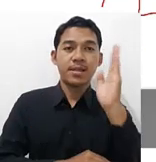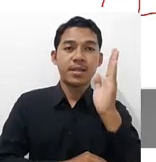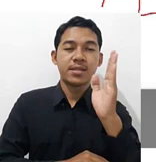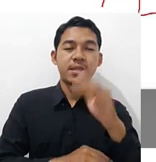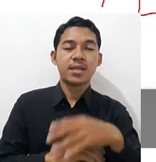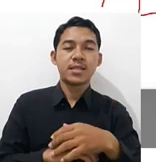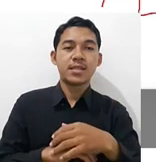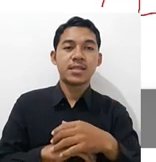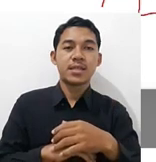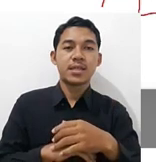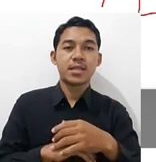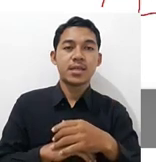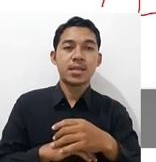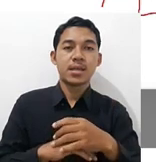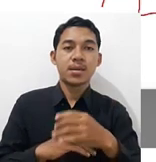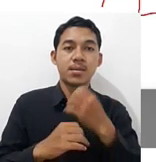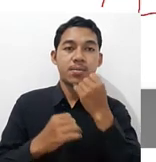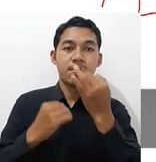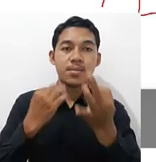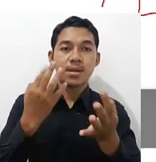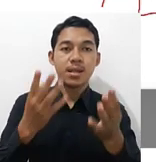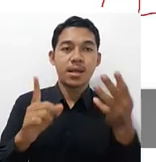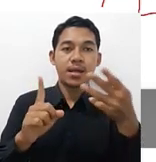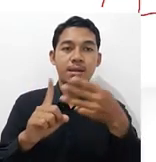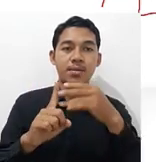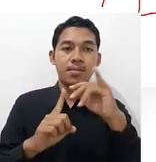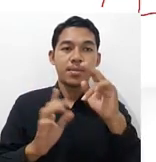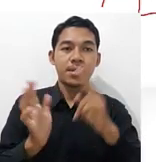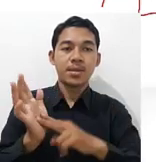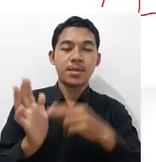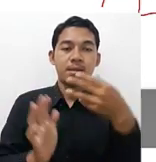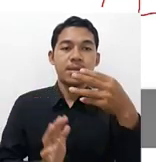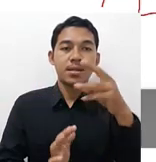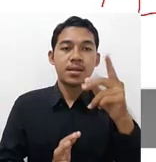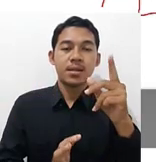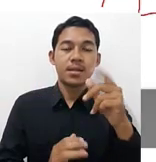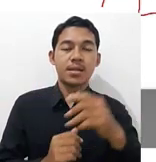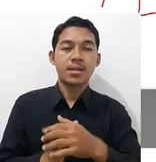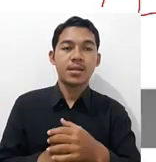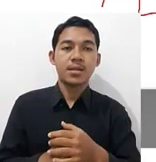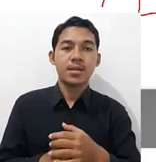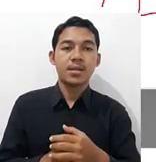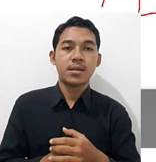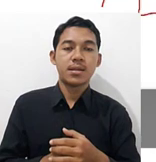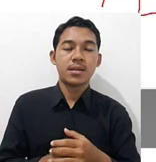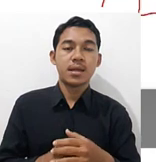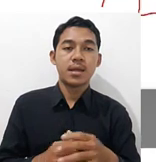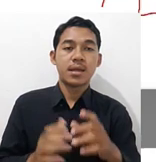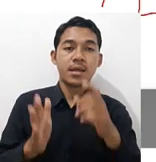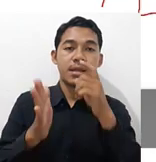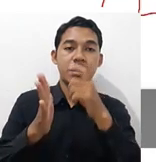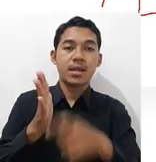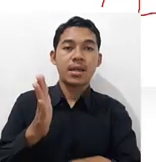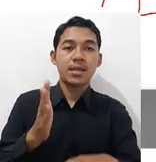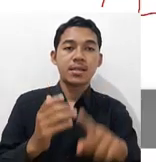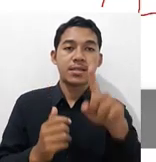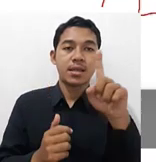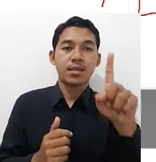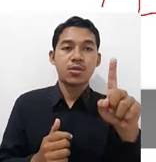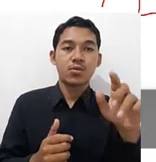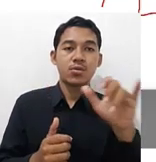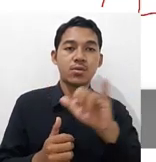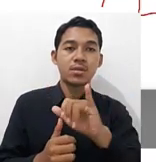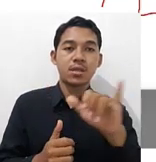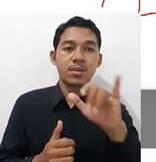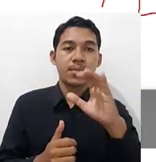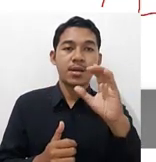sistem bilangan biner, ya. Sistem bilangan biner kan berarti ada 2 bit. Nah, dimana nilainya itu 1 dan 0. Nah,